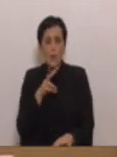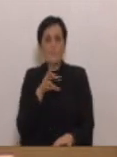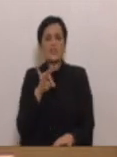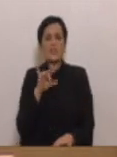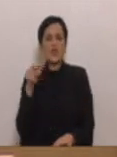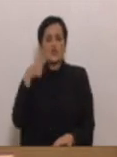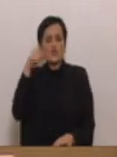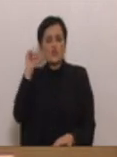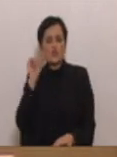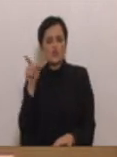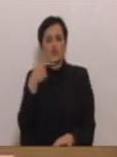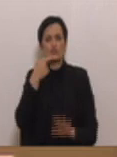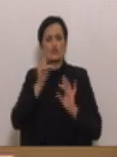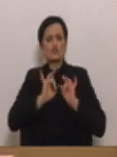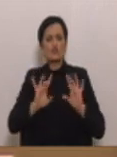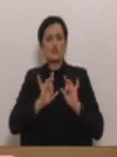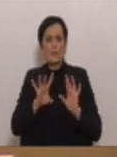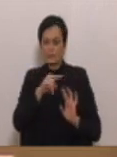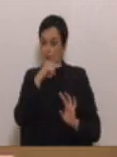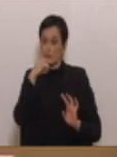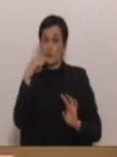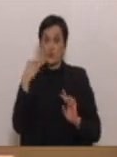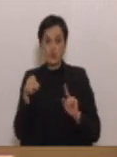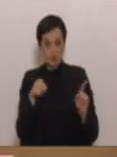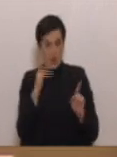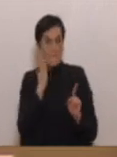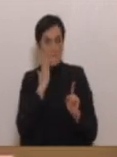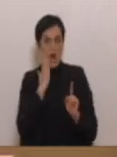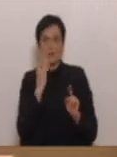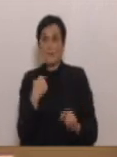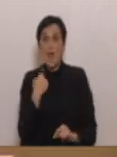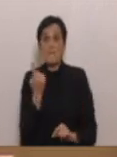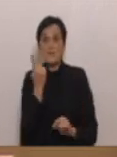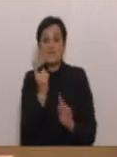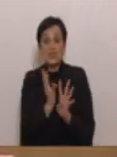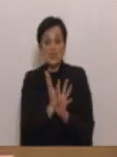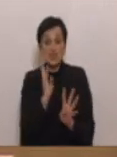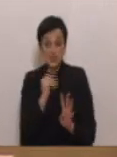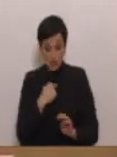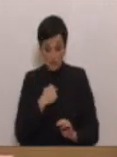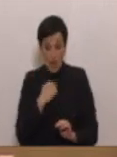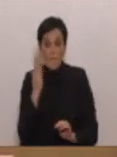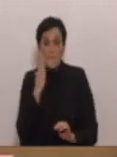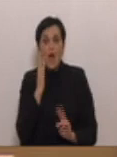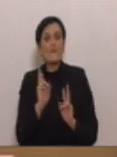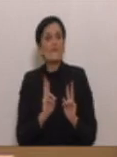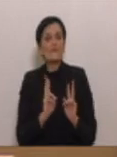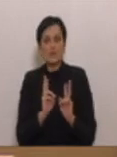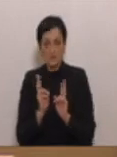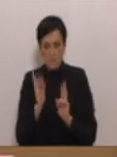გუშინდელი განცხადებაო, ყველასთან მართლები რუსებთან უნდა იყოთ მართლებიო და მე რომ ამბობ პირველ რიგში მართლები რო ვიყავით. ხო აბა ვისთან უნდა იყო